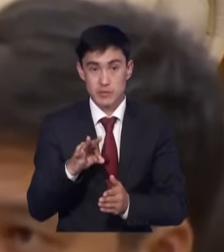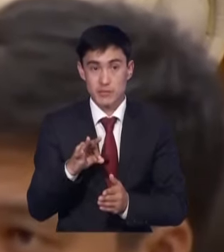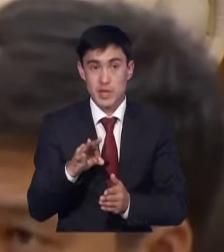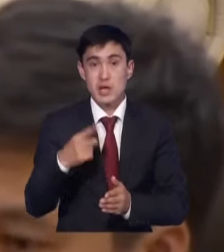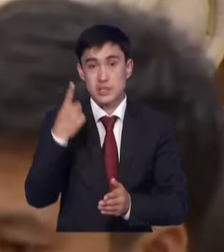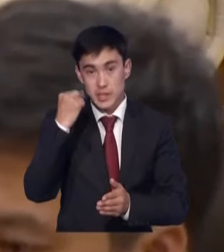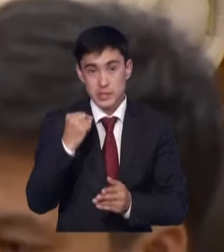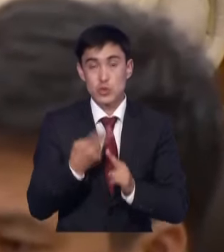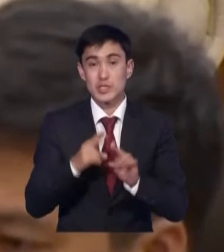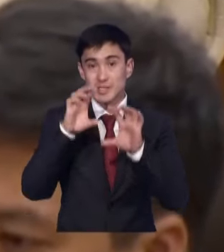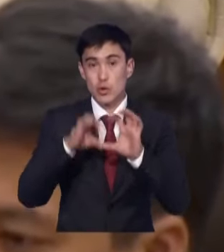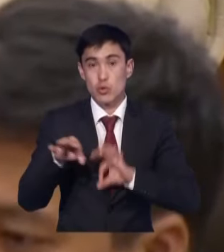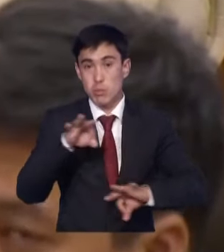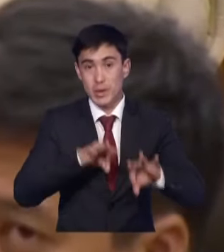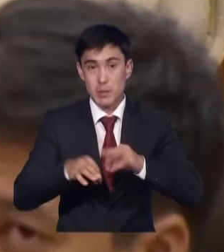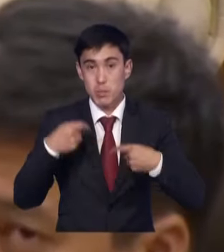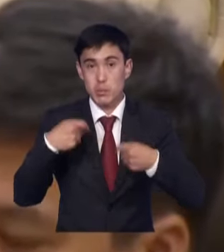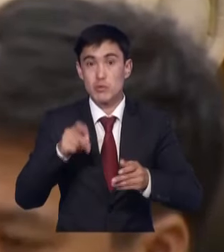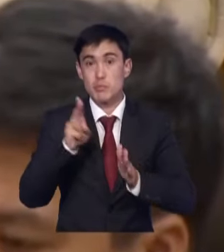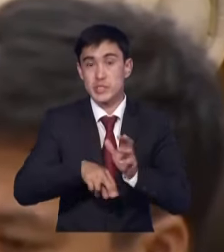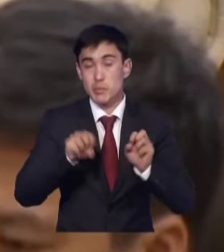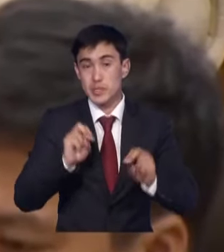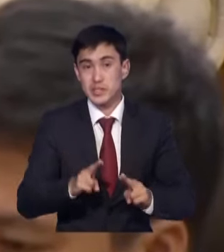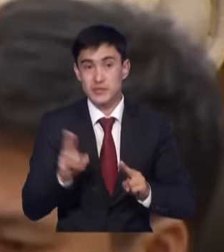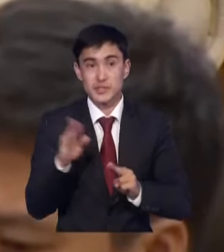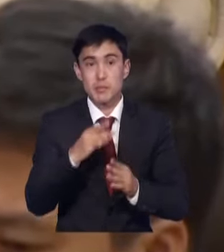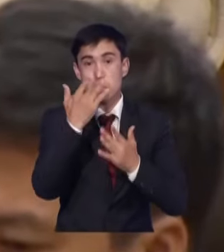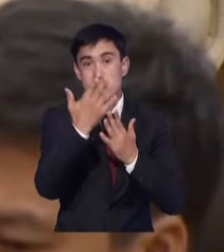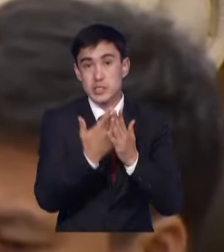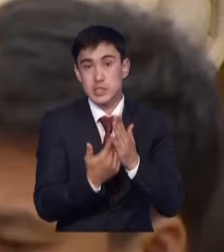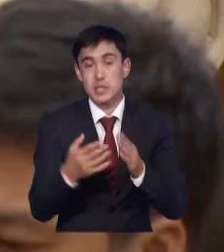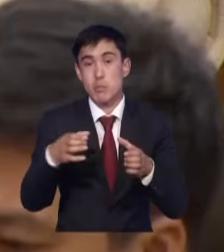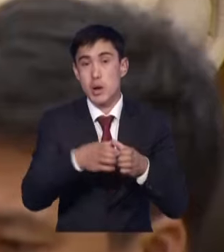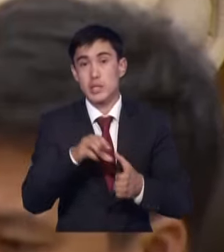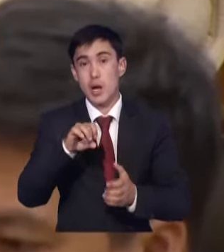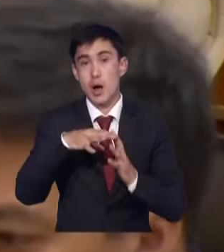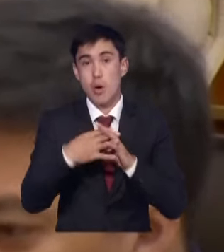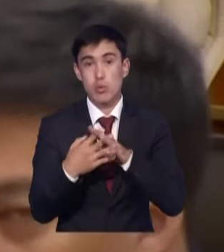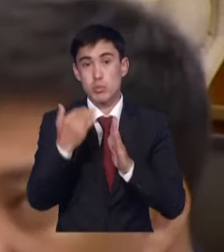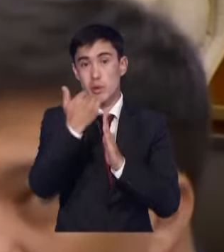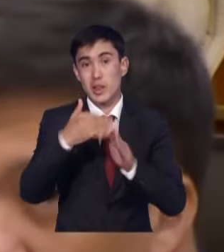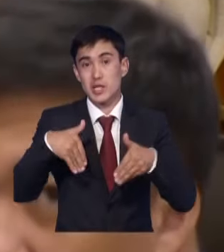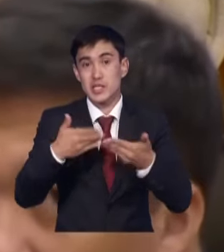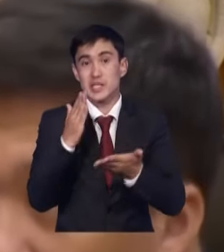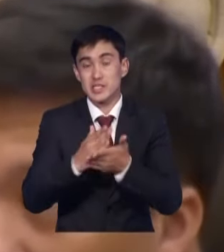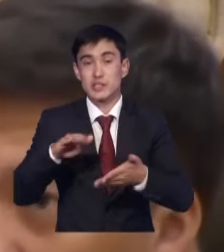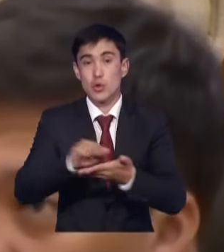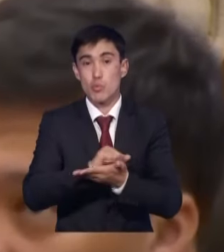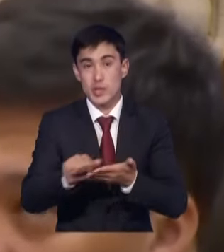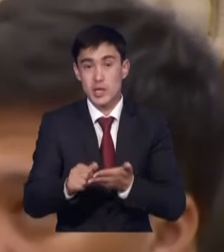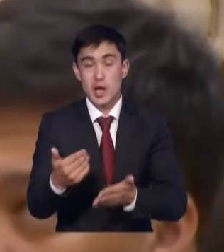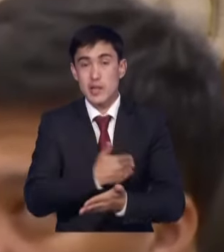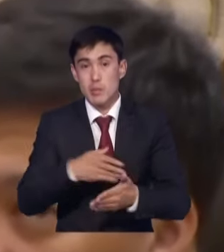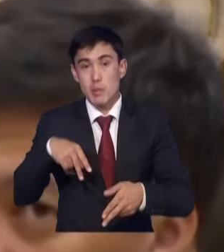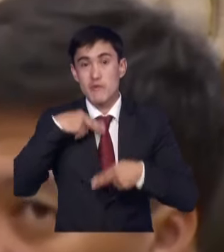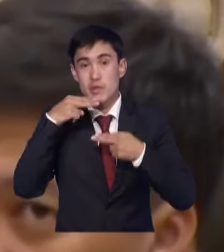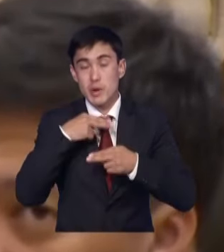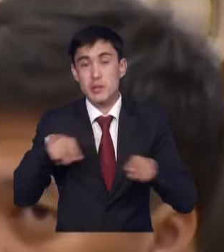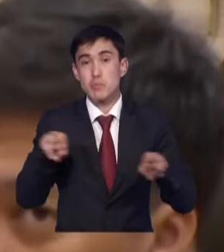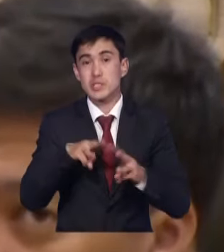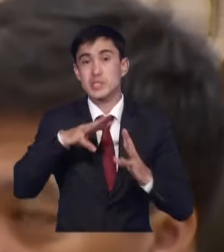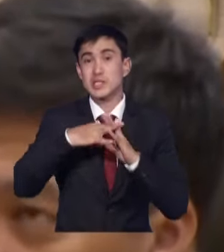вы знаете, есть законодательство на проект по продовольственной безопасности. Все перечисленные партии АОЛ предложения есть в этом документе. Я хотел бы обратить внимание